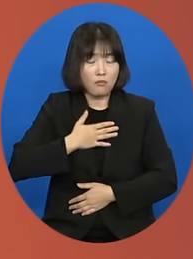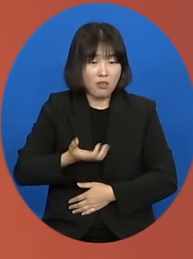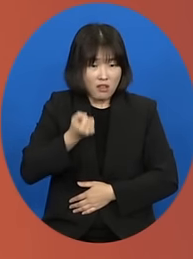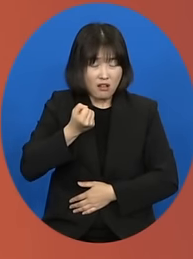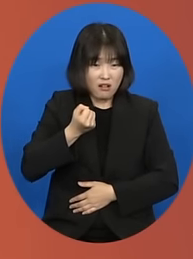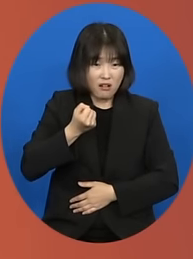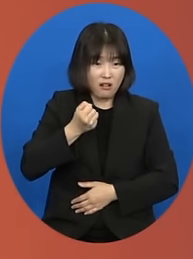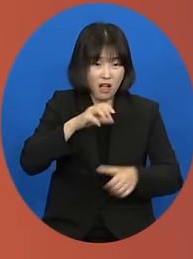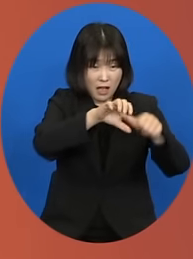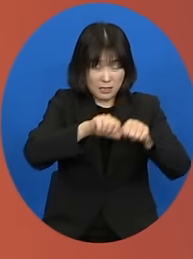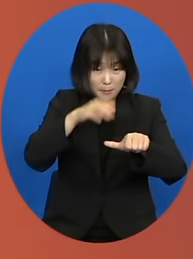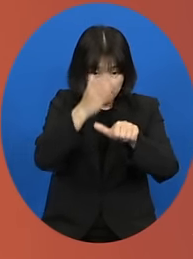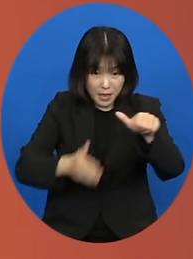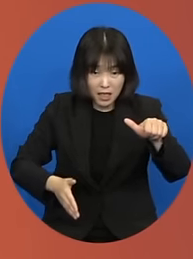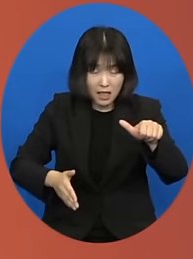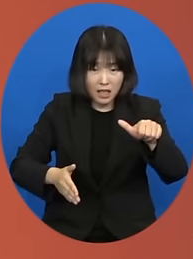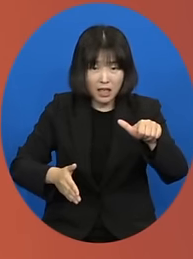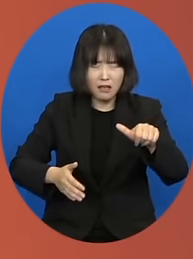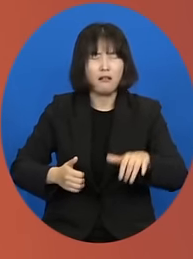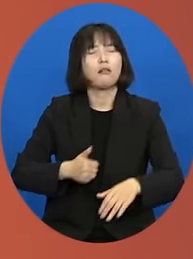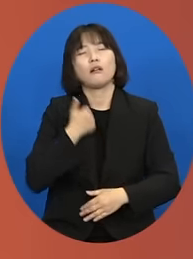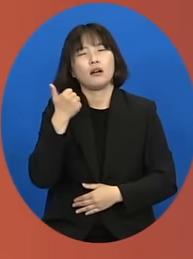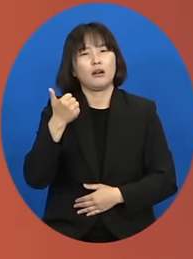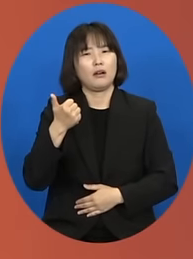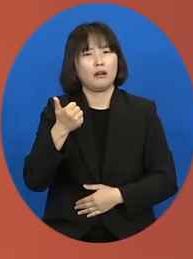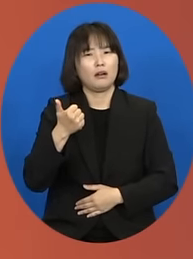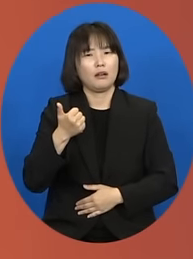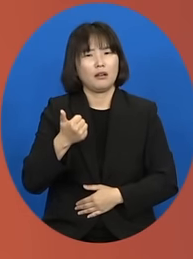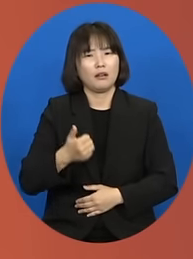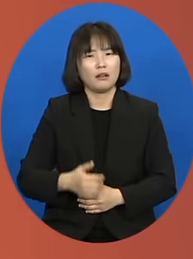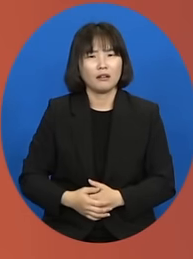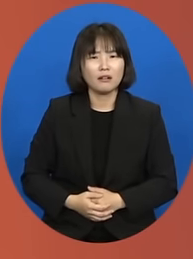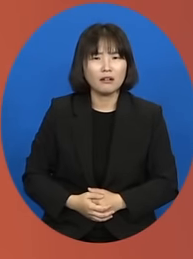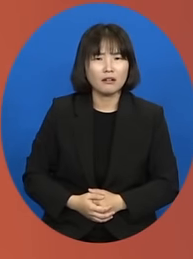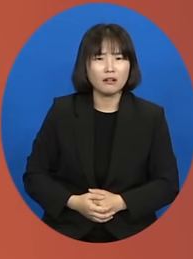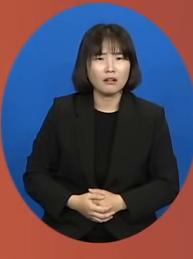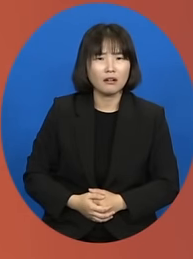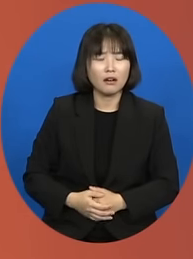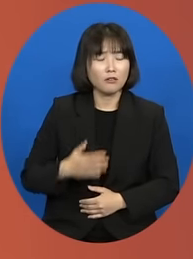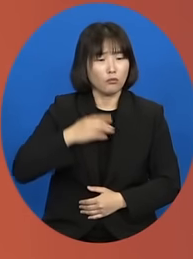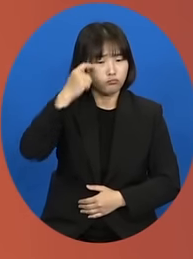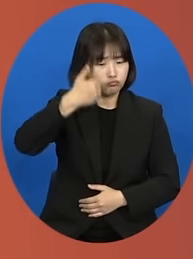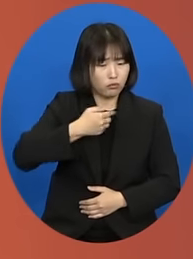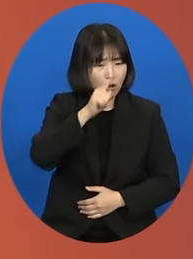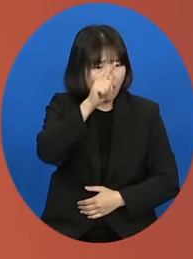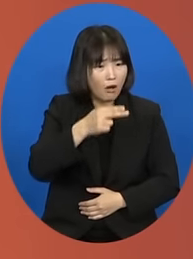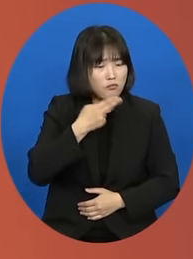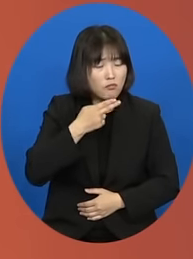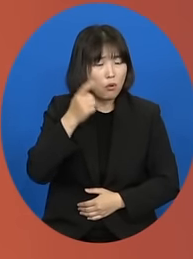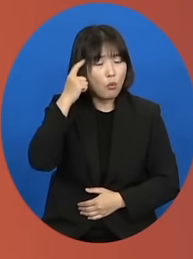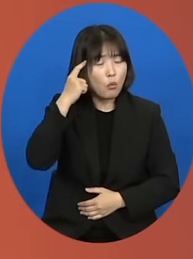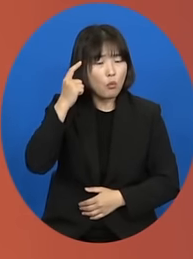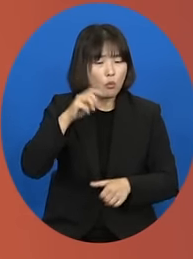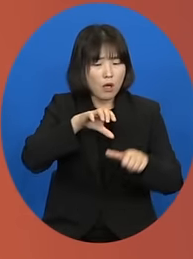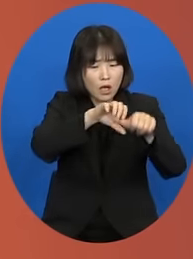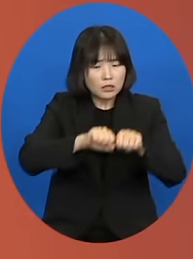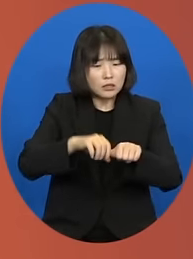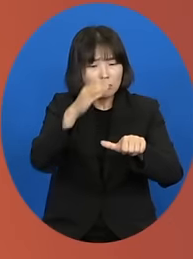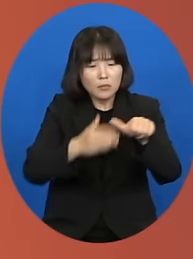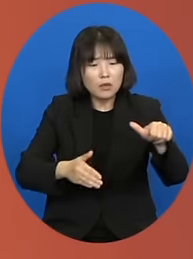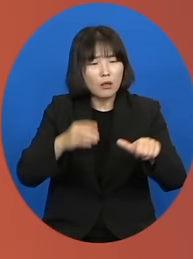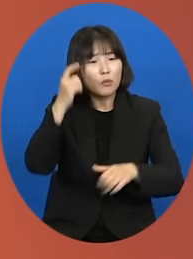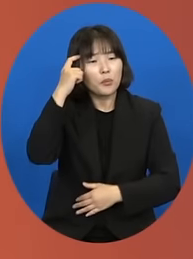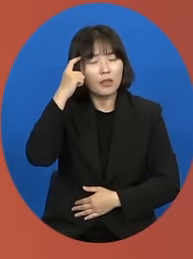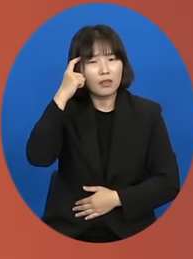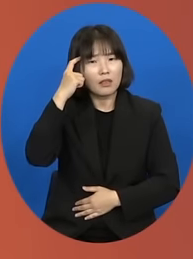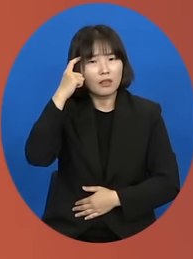화를 내는 겁니다. 아니, 아버지, 내 송아지 왜 잡았어요? 나한테 상의 한마디도 안 하고. 이 큰아들은 자기